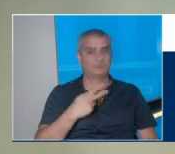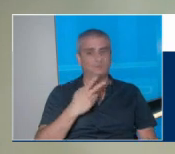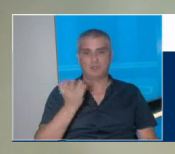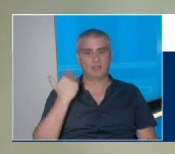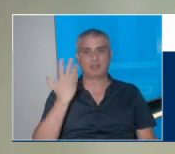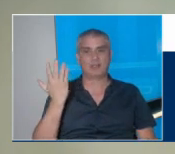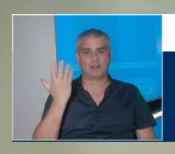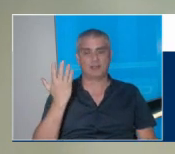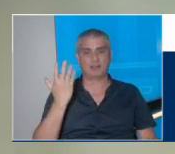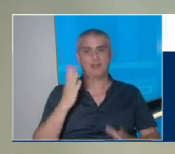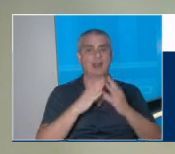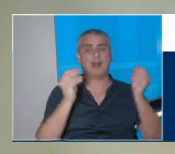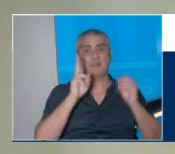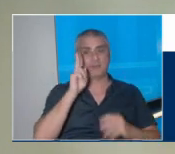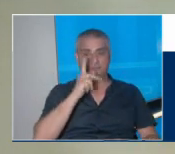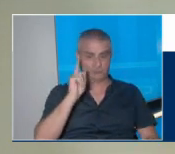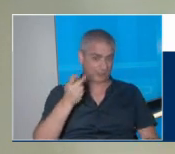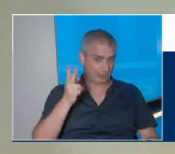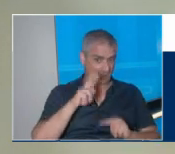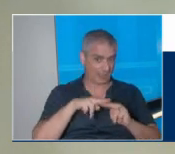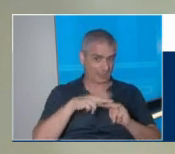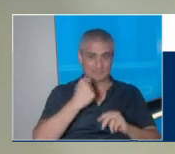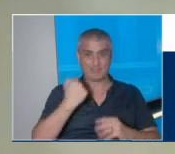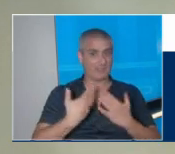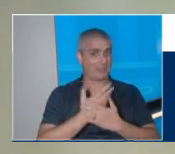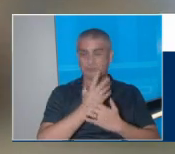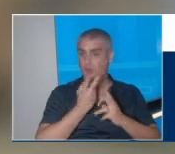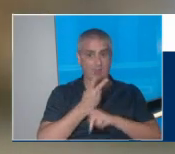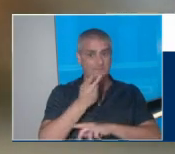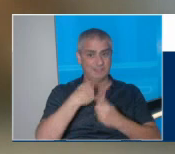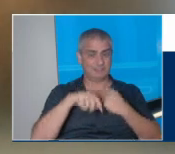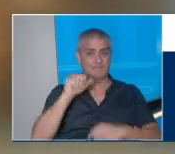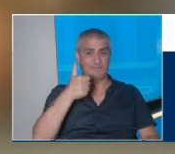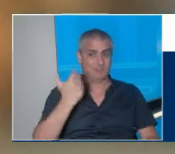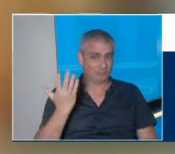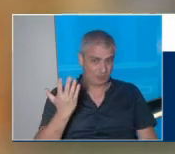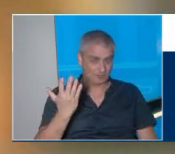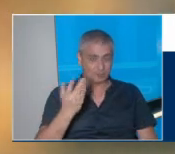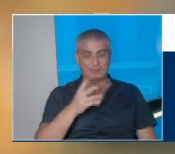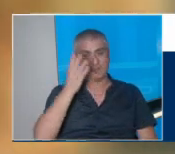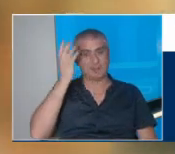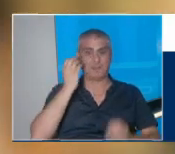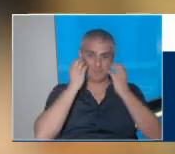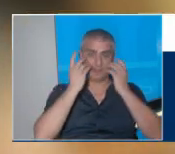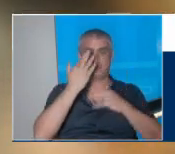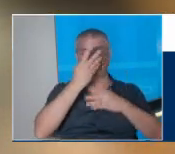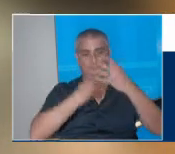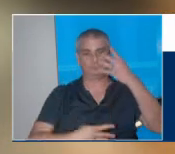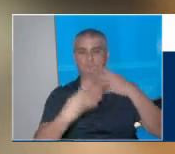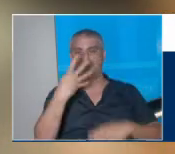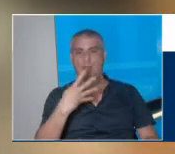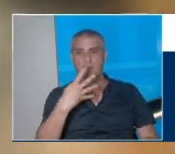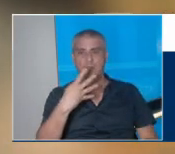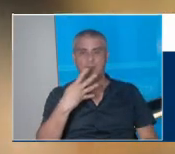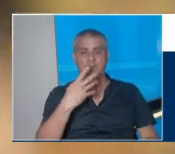להעלים את הילד שקד, אני מזכירה שאחרי שהימין החדש לא עברה בסבב א', בנט הפך להיות מספר 4 פתאום,